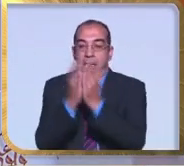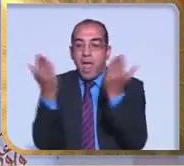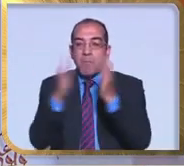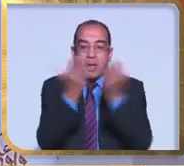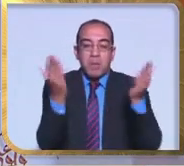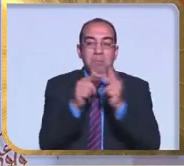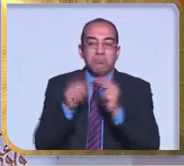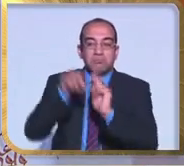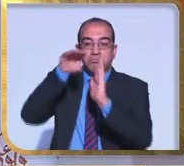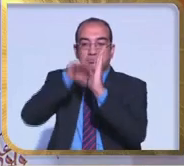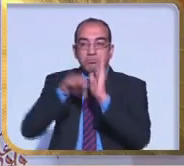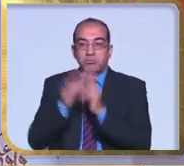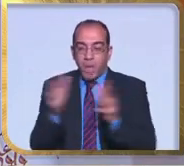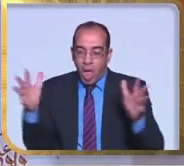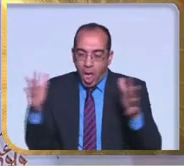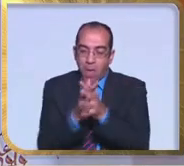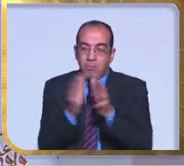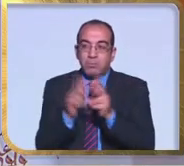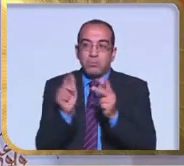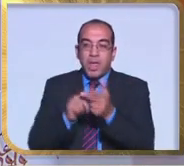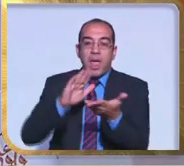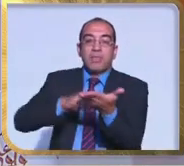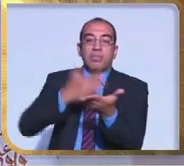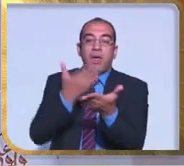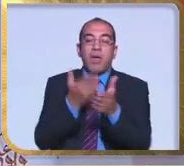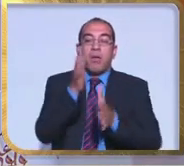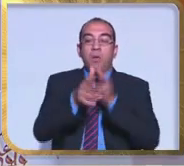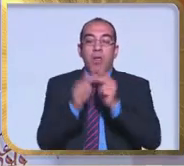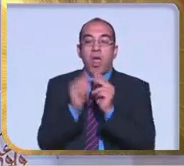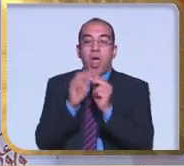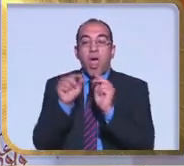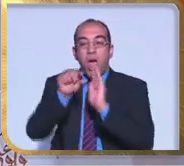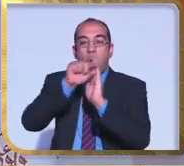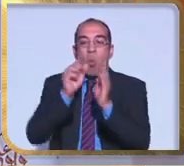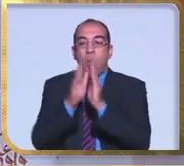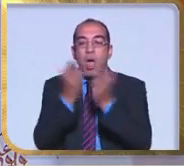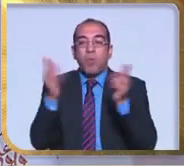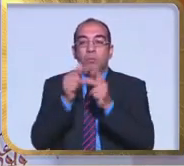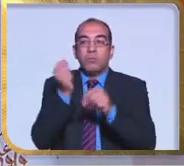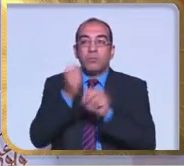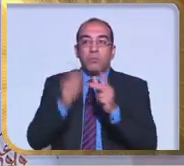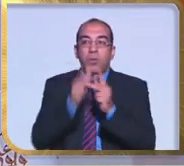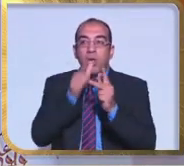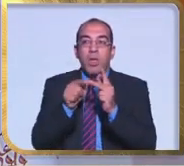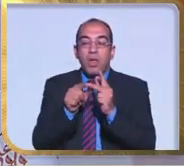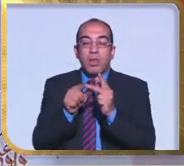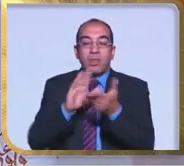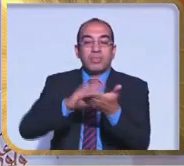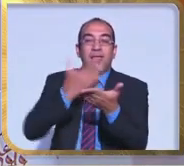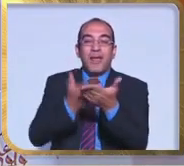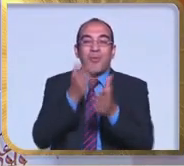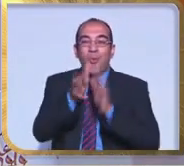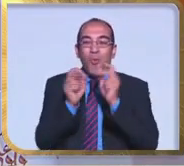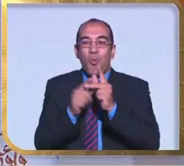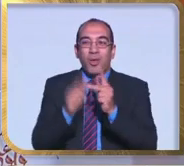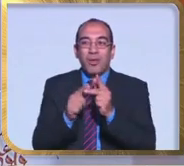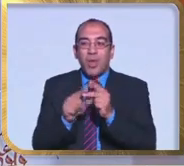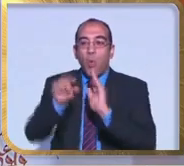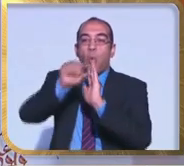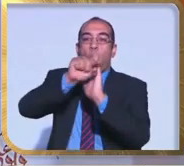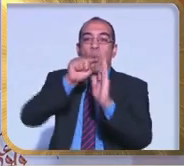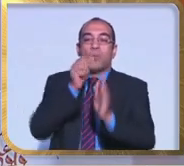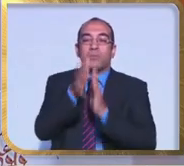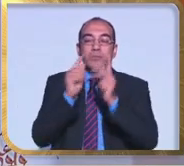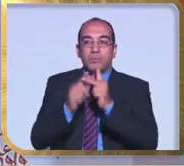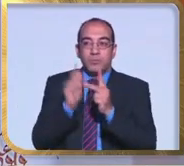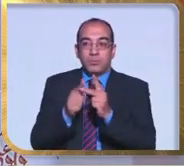أبواب، وجعل تراجم لهذه الأبواب، وقلنا إن الترجمة هي العنوان